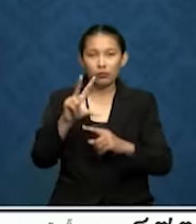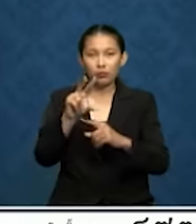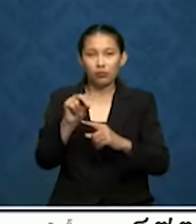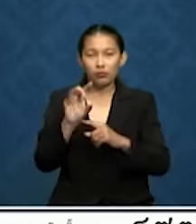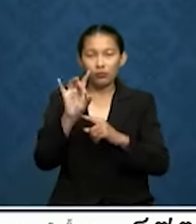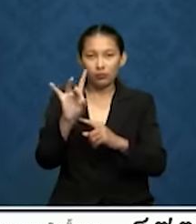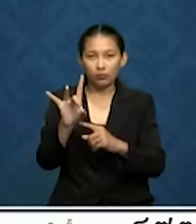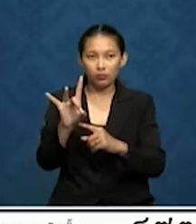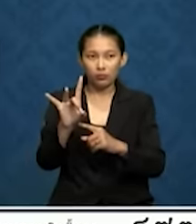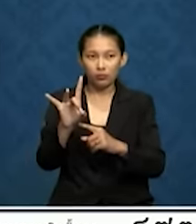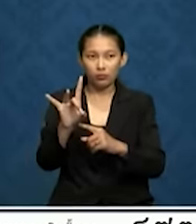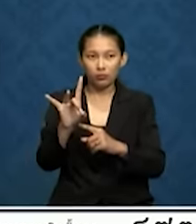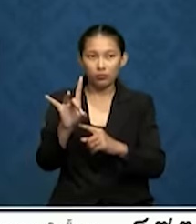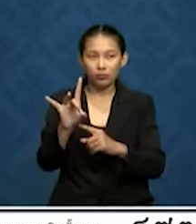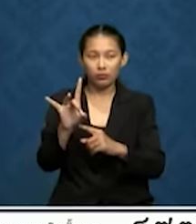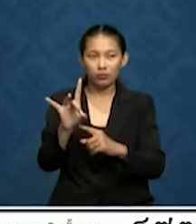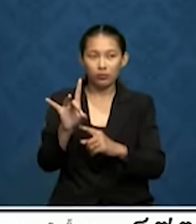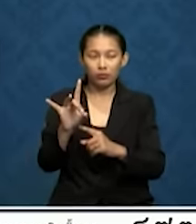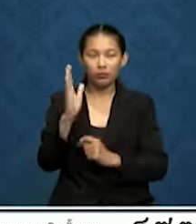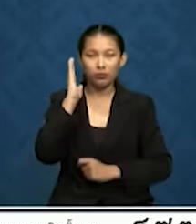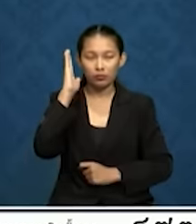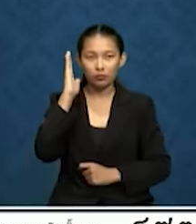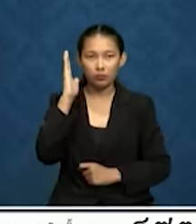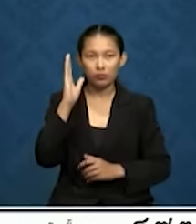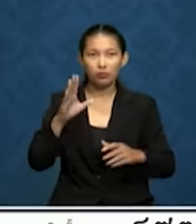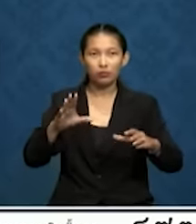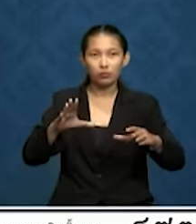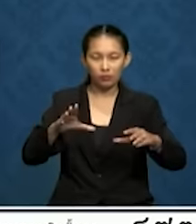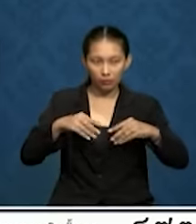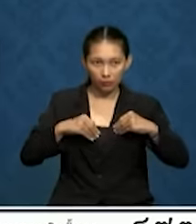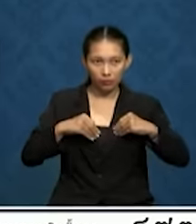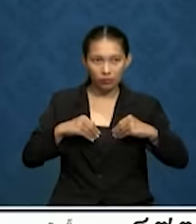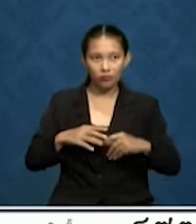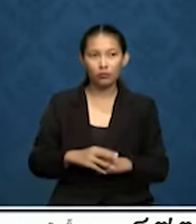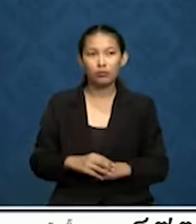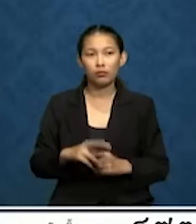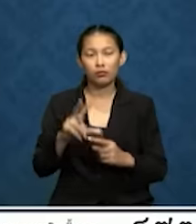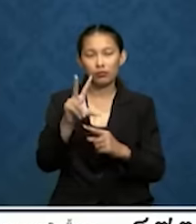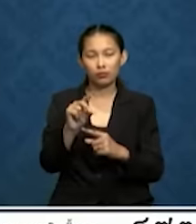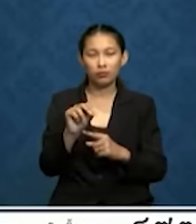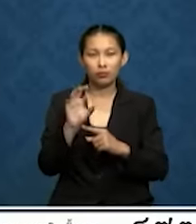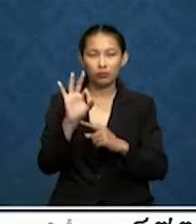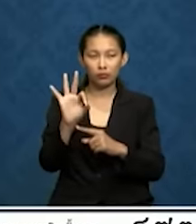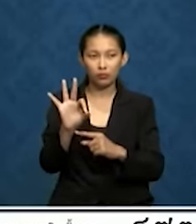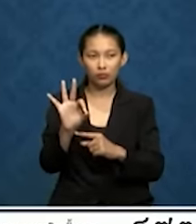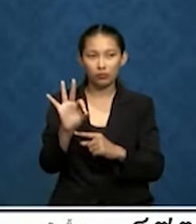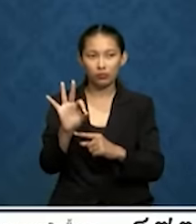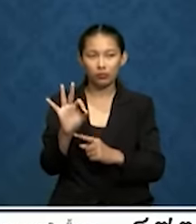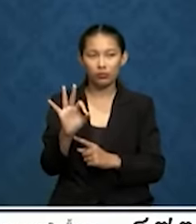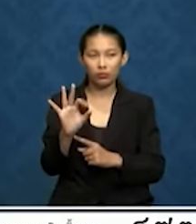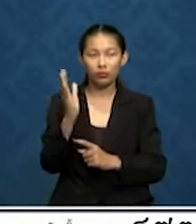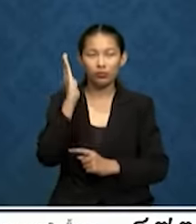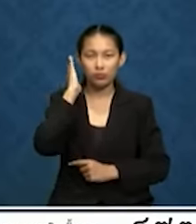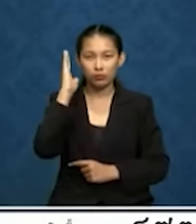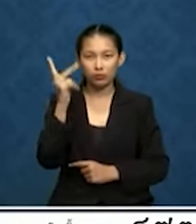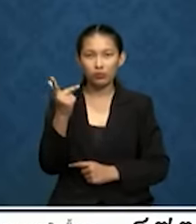38นายคอซีมามุ เห็นชอบครับ 39นายคำพองเ